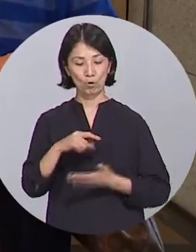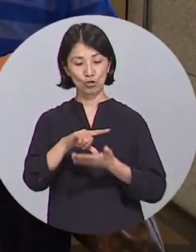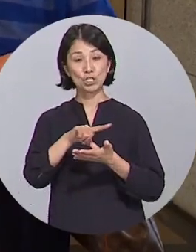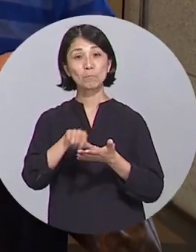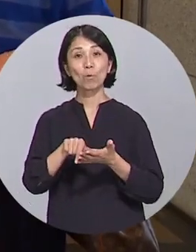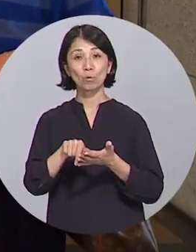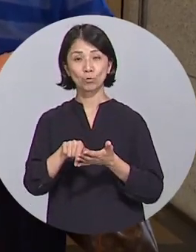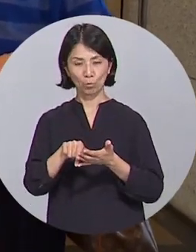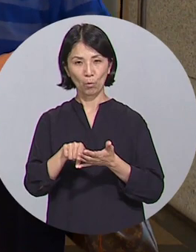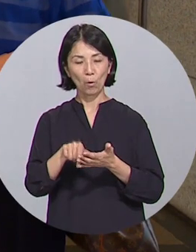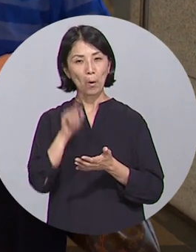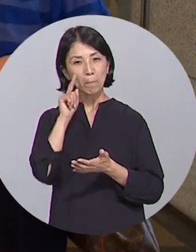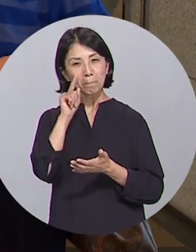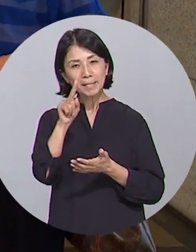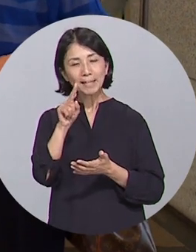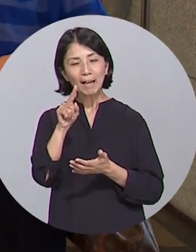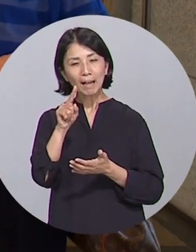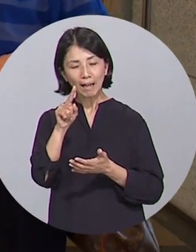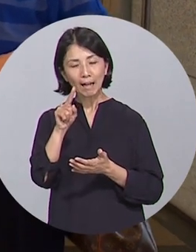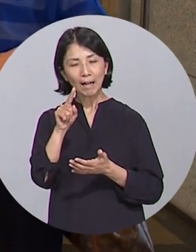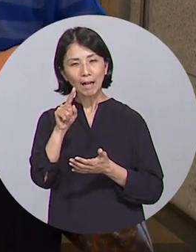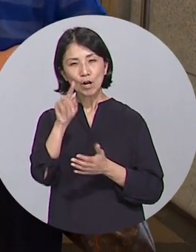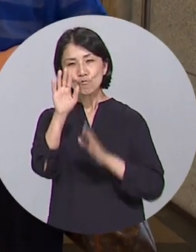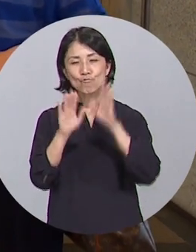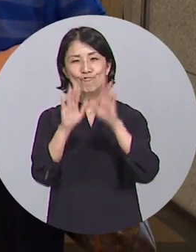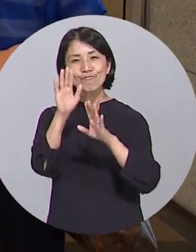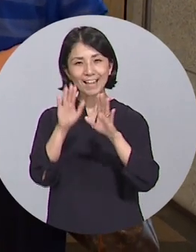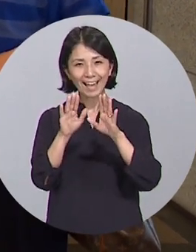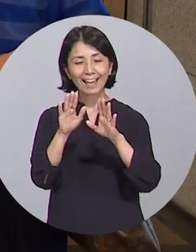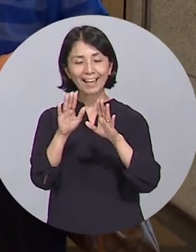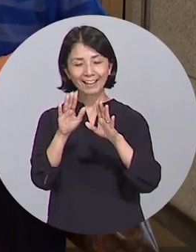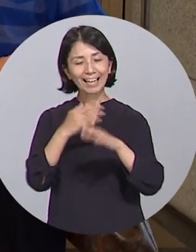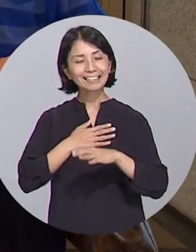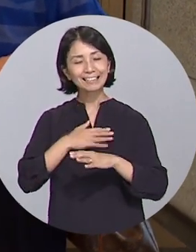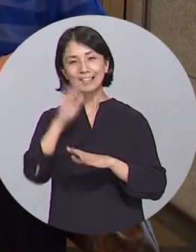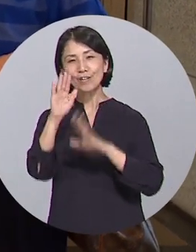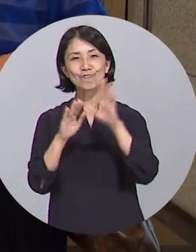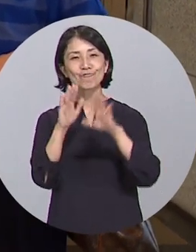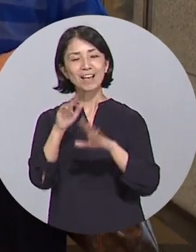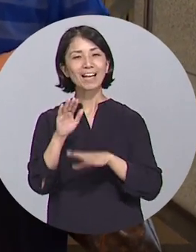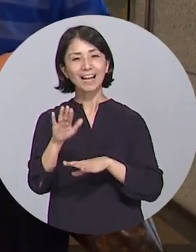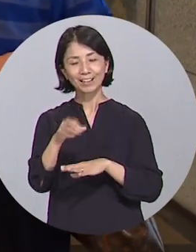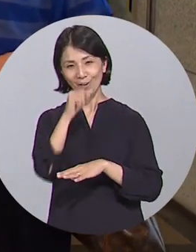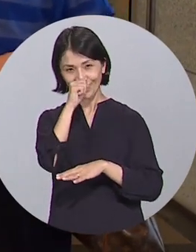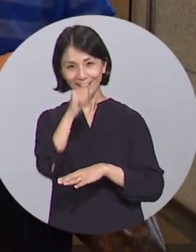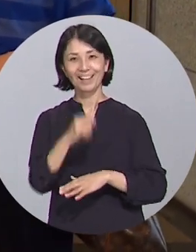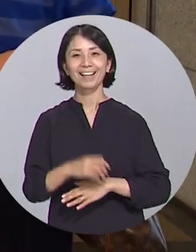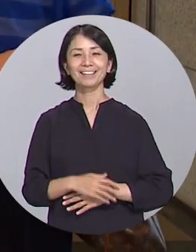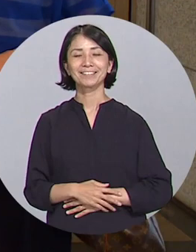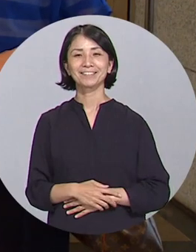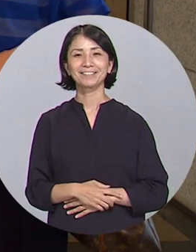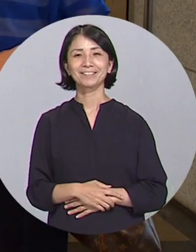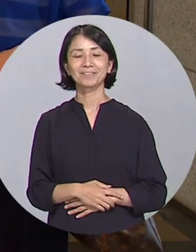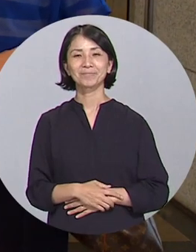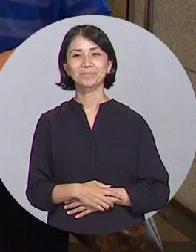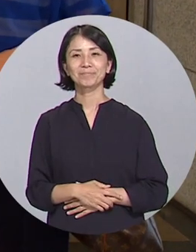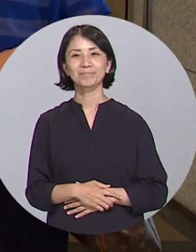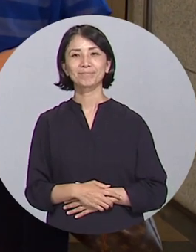ごく馴染みのある風景とか出てきますし、こう親近感が湧いたいい感じだったなと思います。